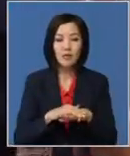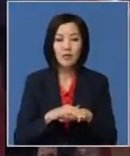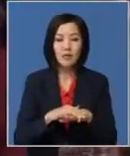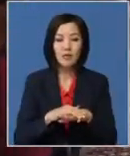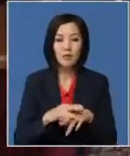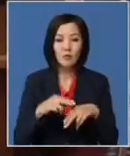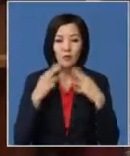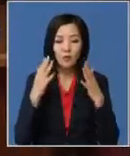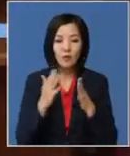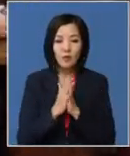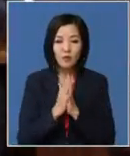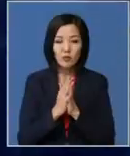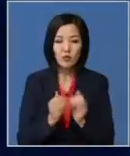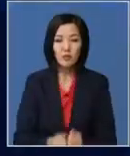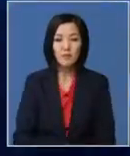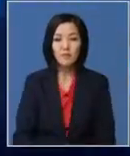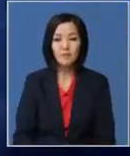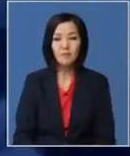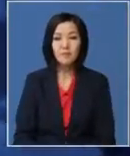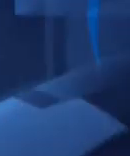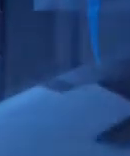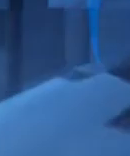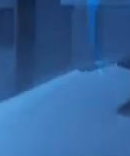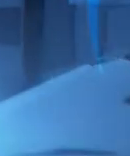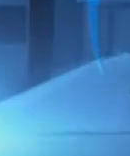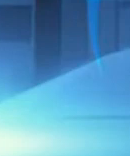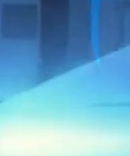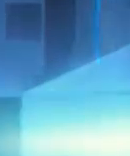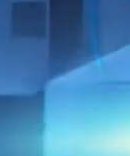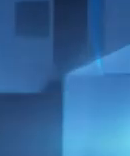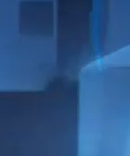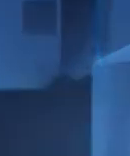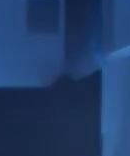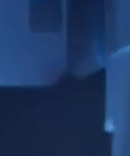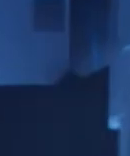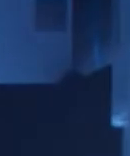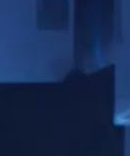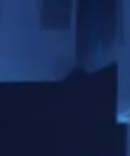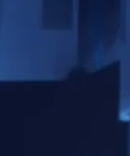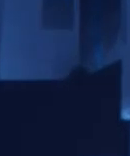де қолдау көрсетулерін сұрады. Қамшат Мұхамеджан, Жасұлан Шымкенже, Жетісу арнасы, Талдықорған.